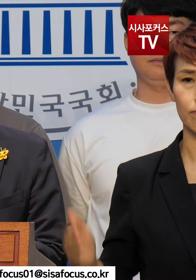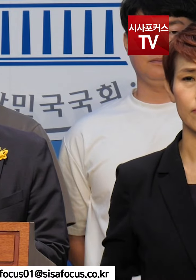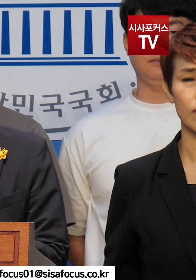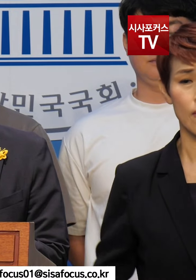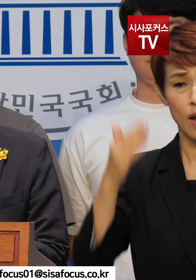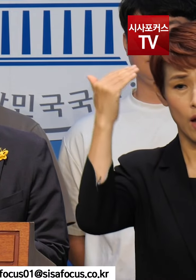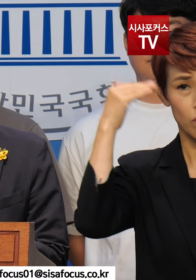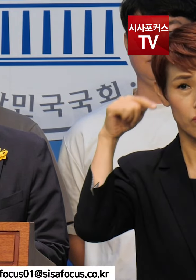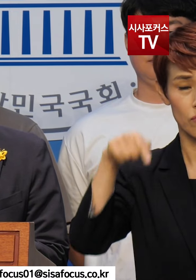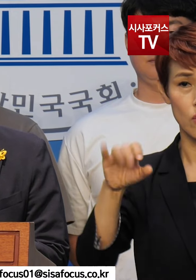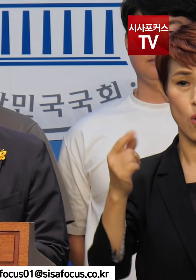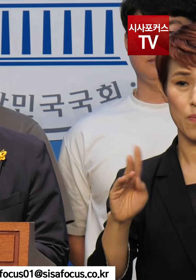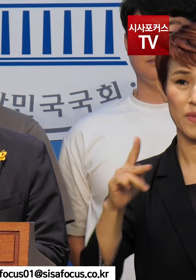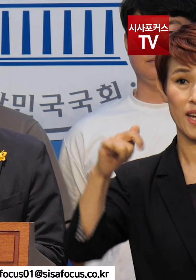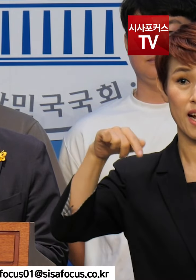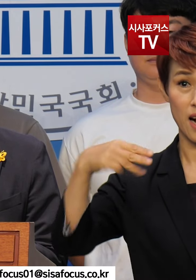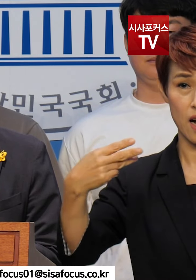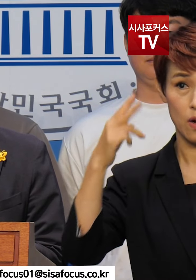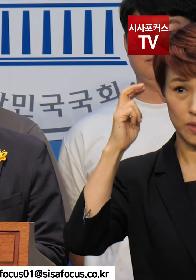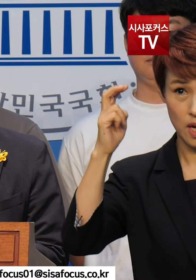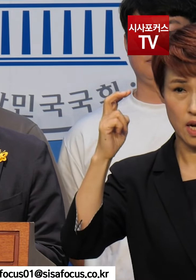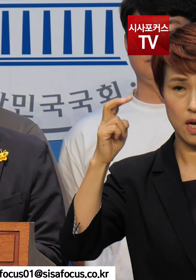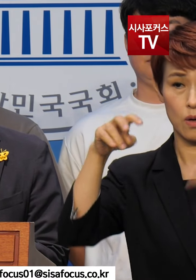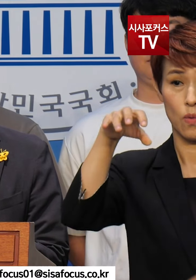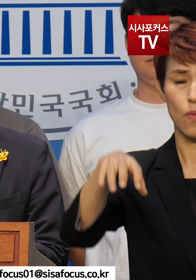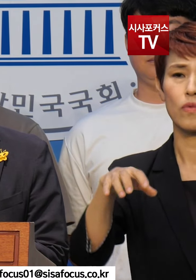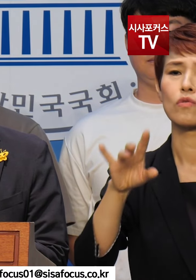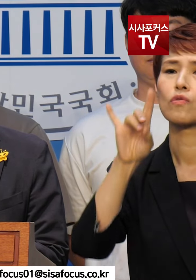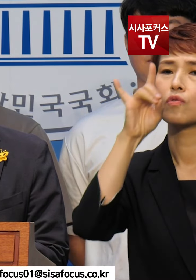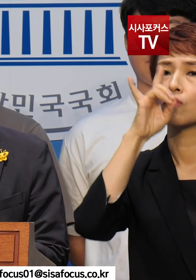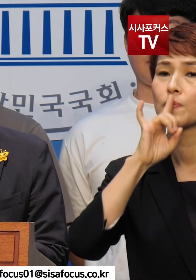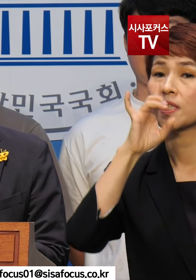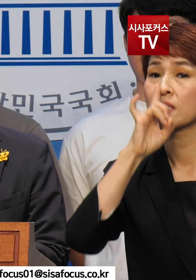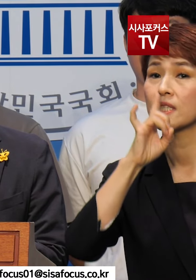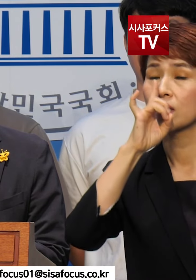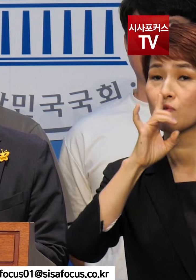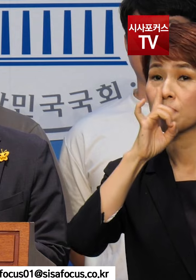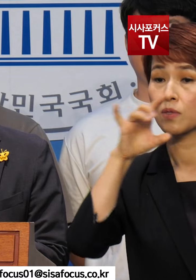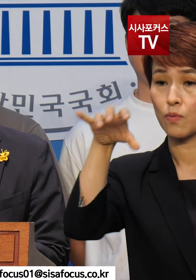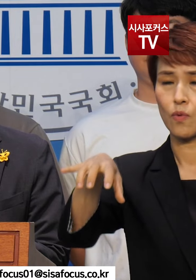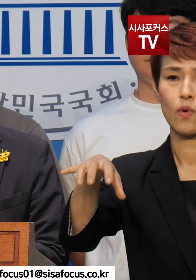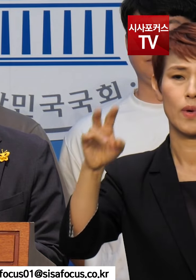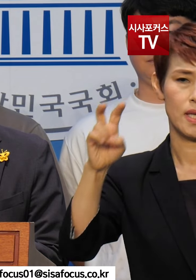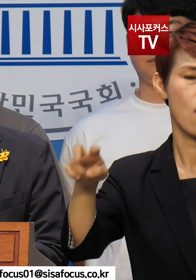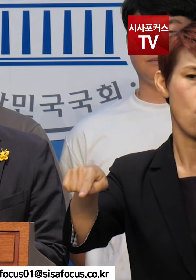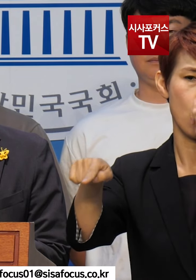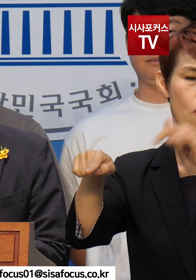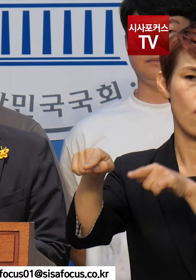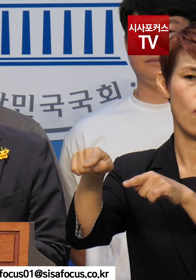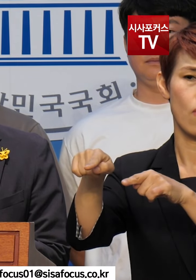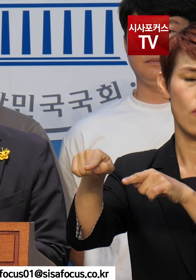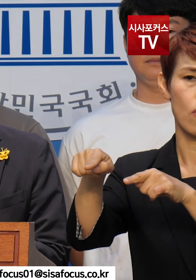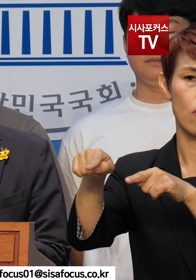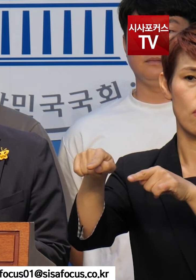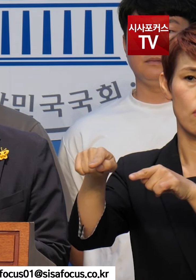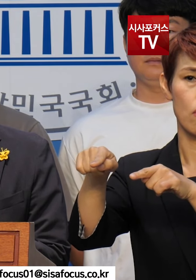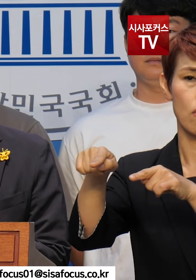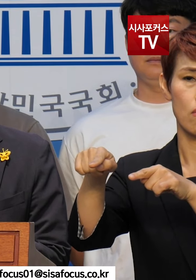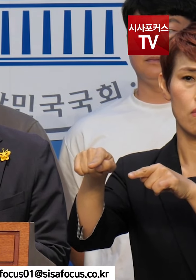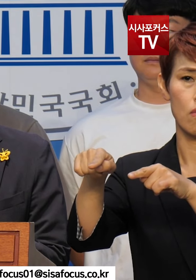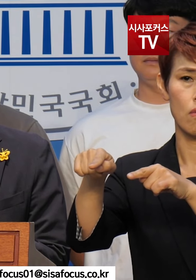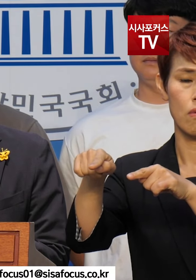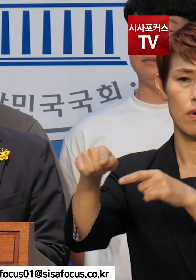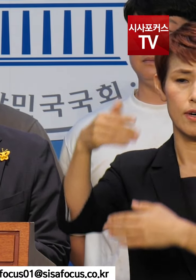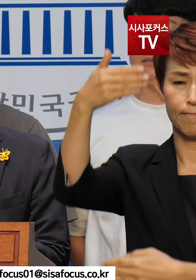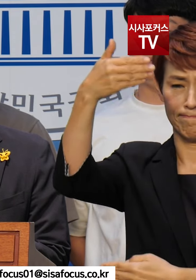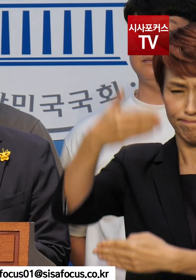한국 옵티컬 하이테크는 구미 지역에 회사를 두고 있는 기업인데요. 폐업의